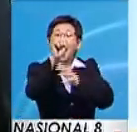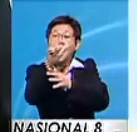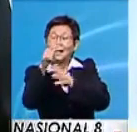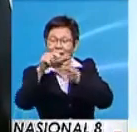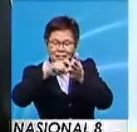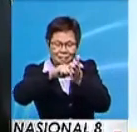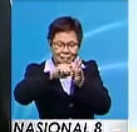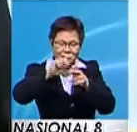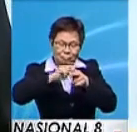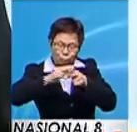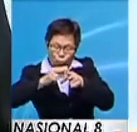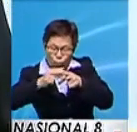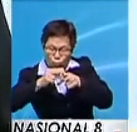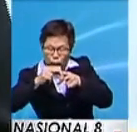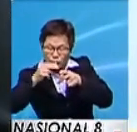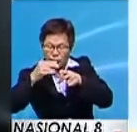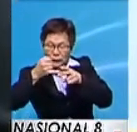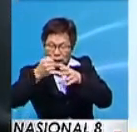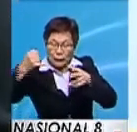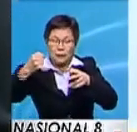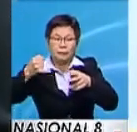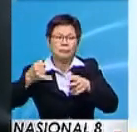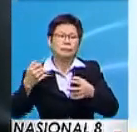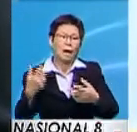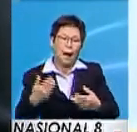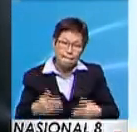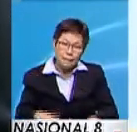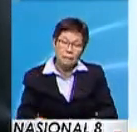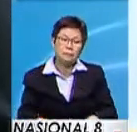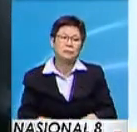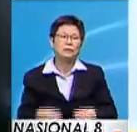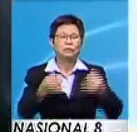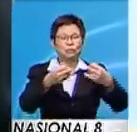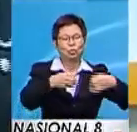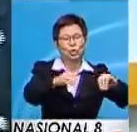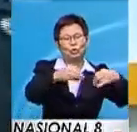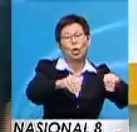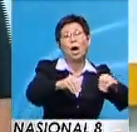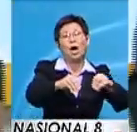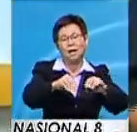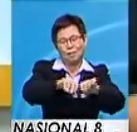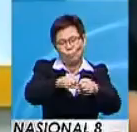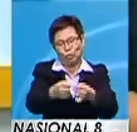Tajam dengan memecahkan Swiss motosikal. Dan dia menjual sepepat.